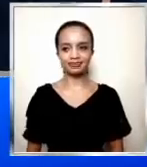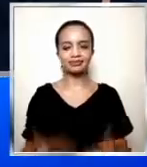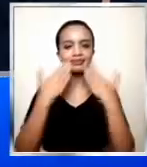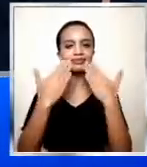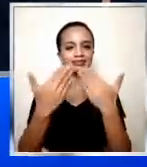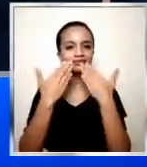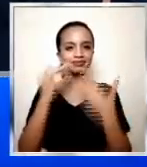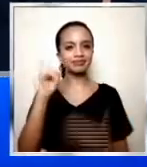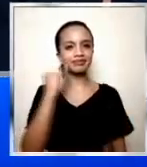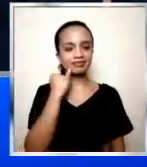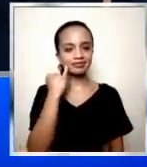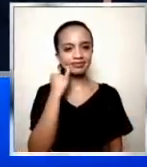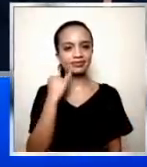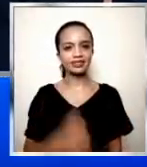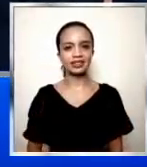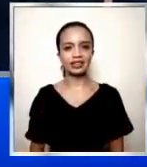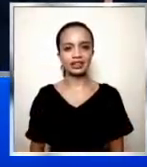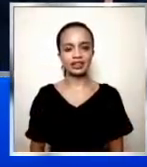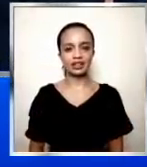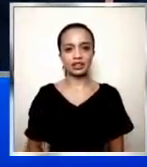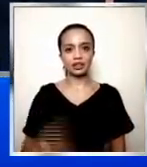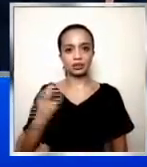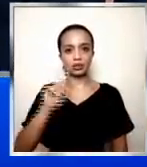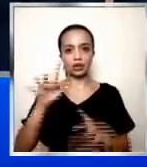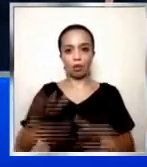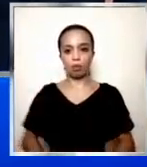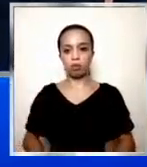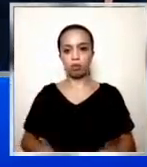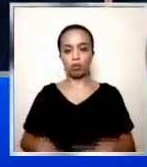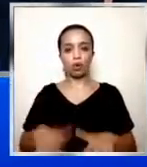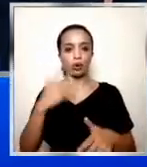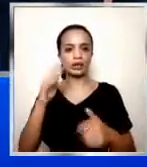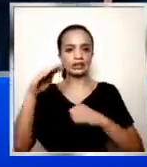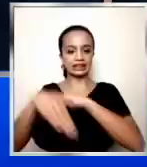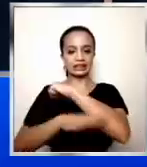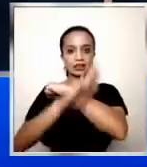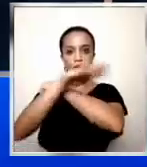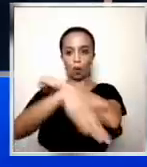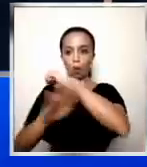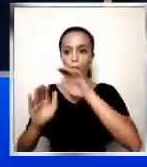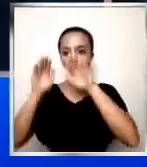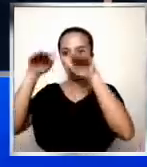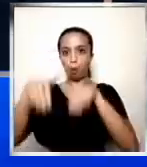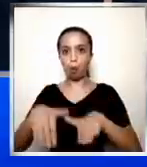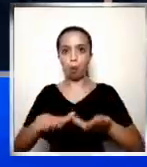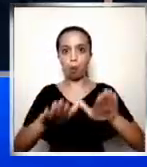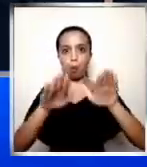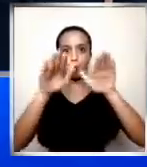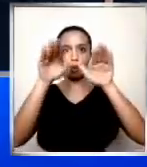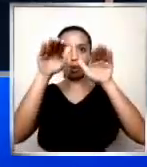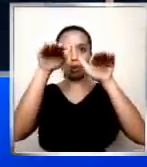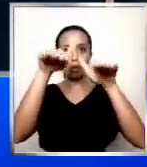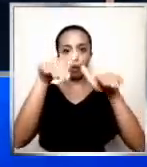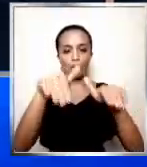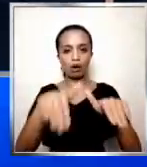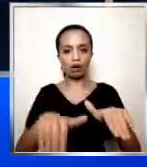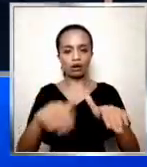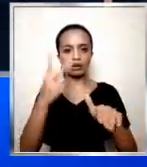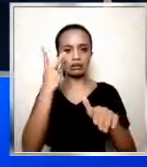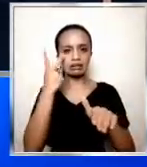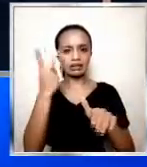Habang dulot ng high tide sa isang isla sa Bohol, tinapata ng high energy na isang grupo ng